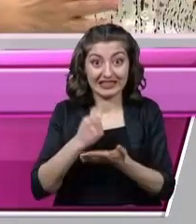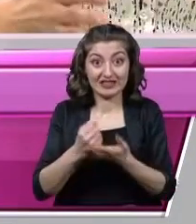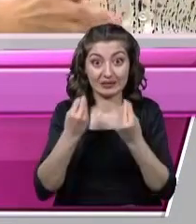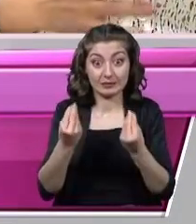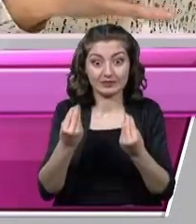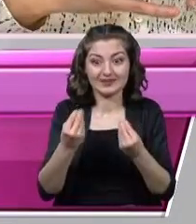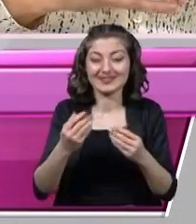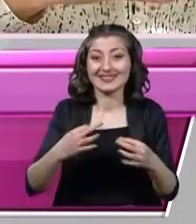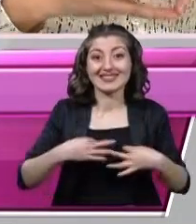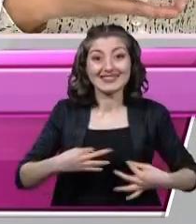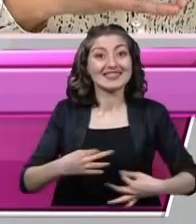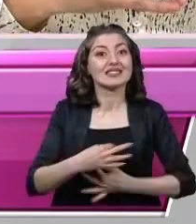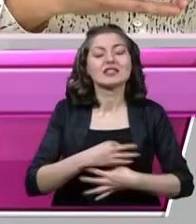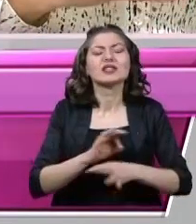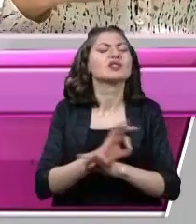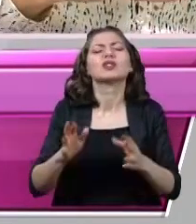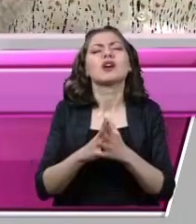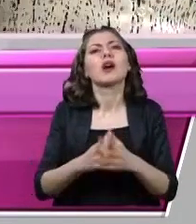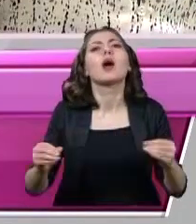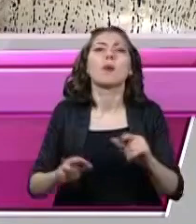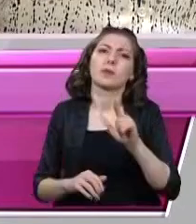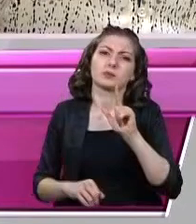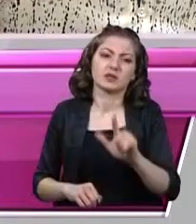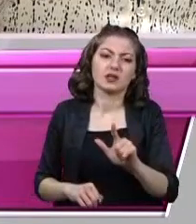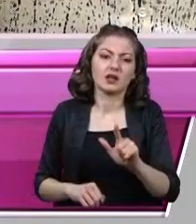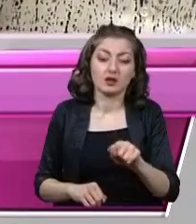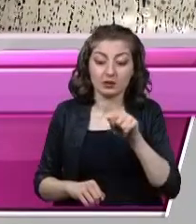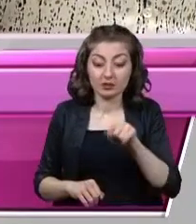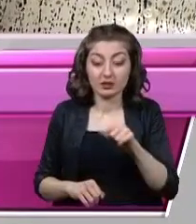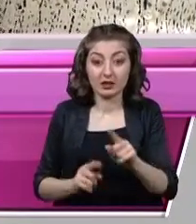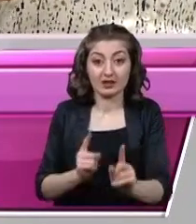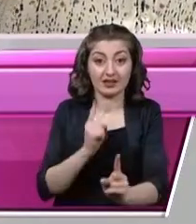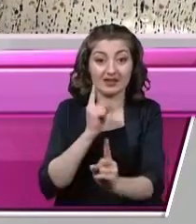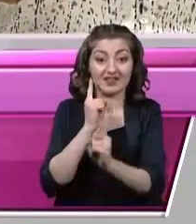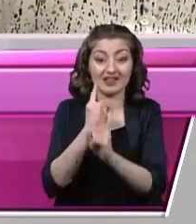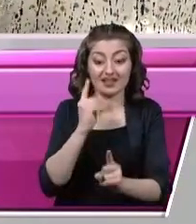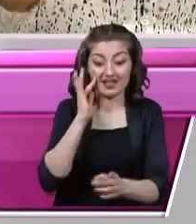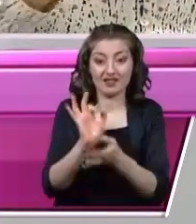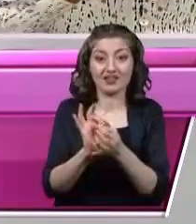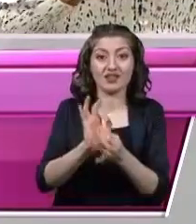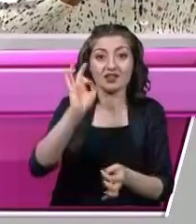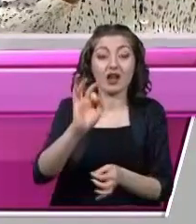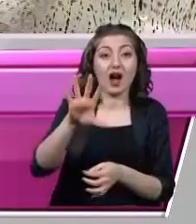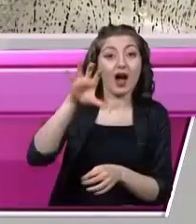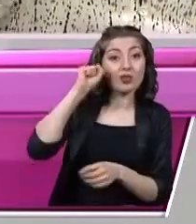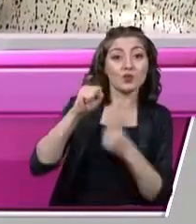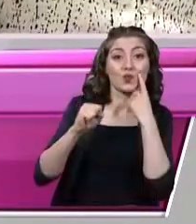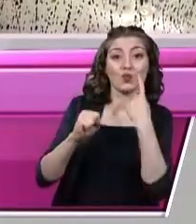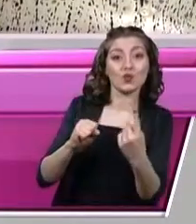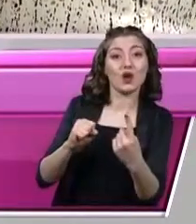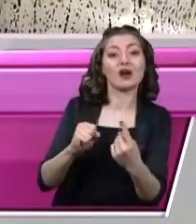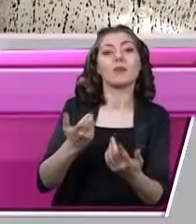istiyorsak saygı çerçevesini hiç kaybetmememiz gerekiyor ve burada da karşınızdaki insanın nefes aldıracak şekilde